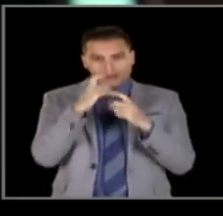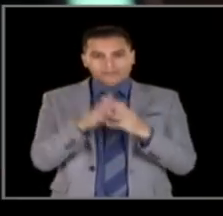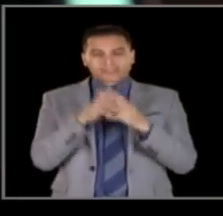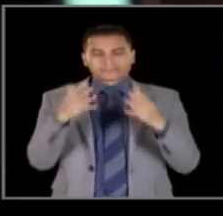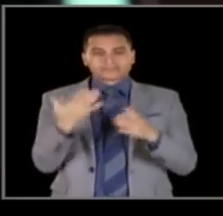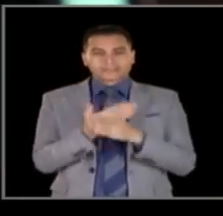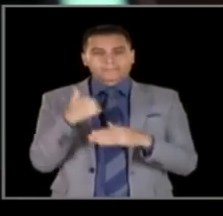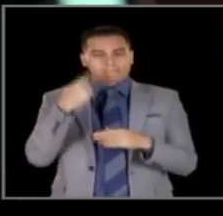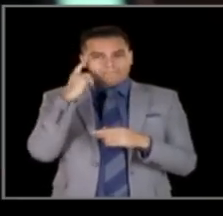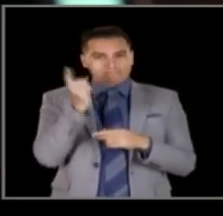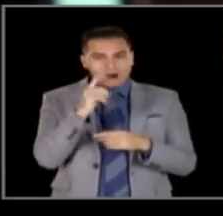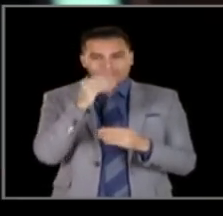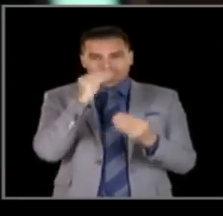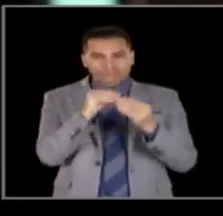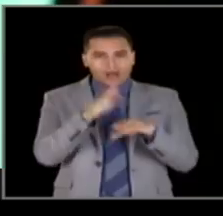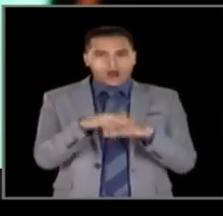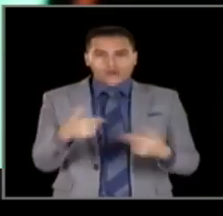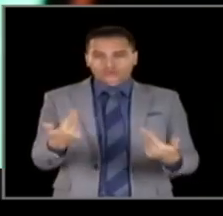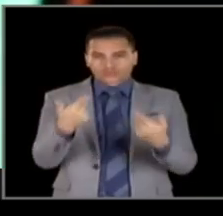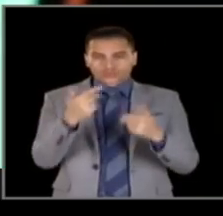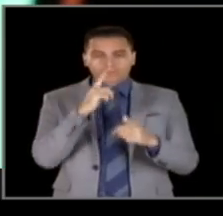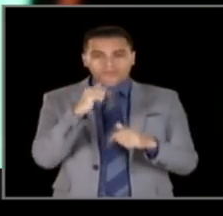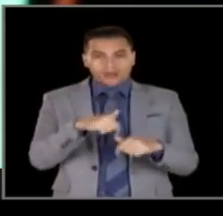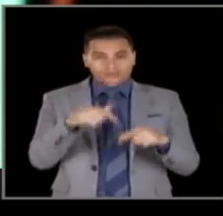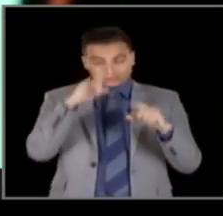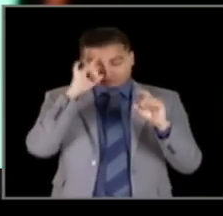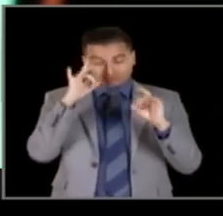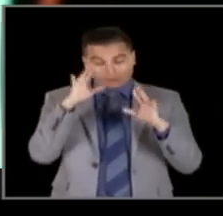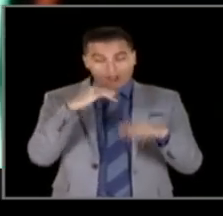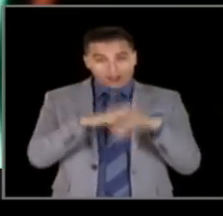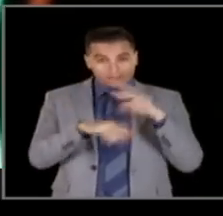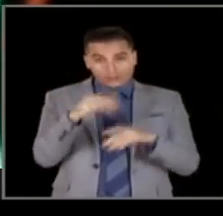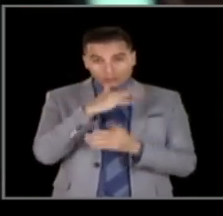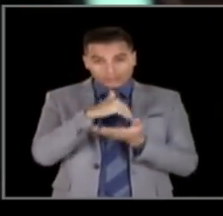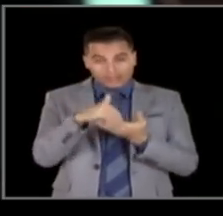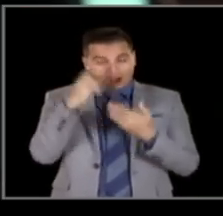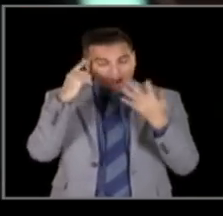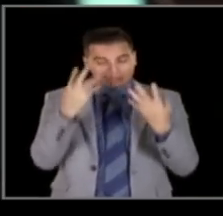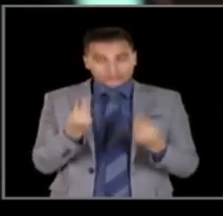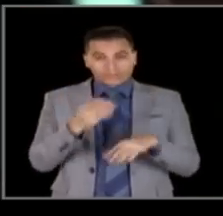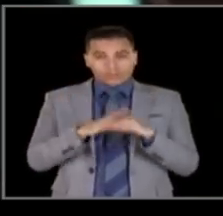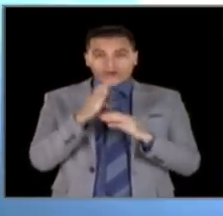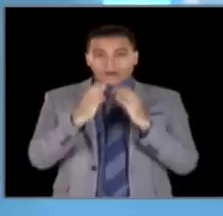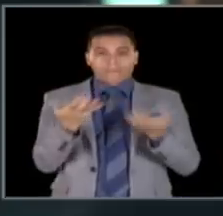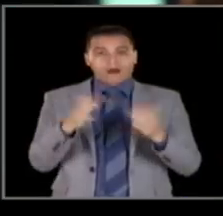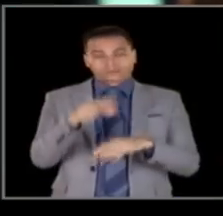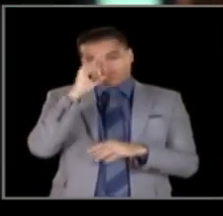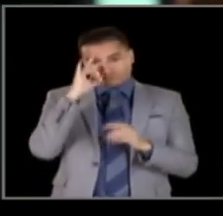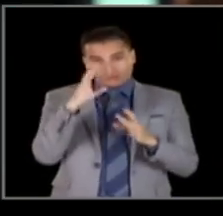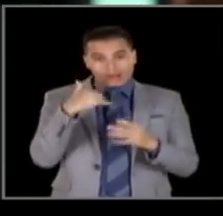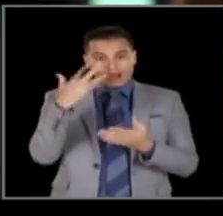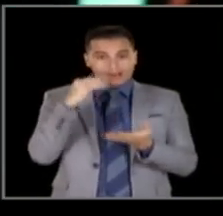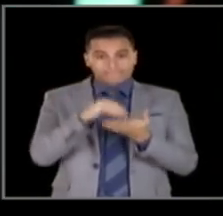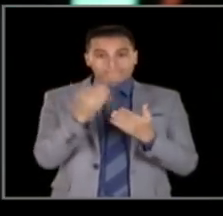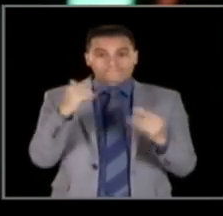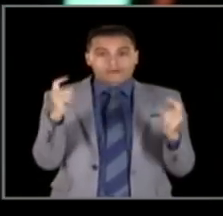كبير لأننا ما كناش واخدين على أجواء الاستوديو، بس النهاردة إن شاء الله جايين بأعصاب أهدى ونخطف أول ثلاث نقط. أنا شاركت الماتش